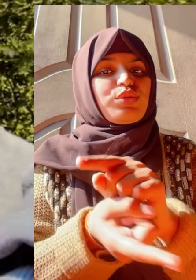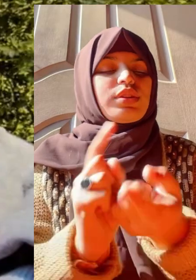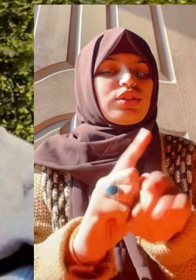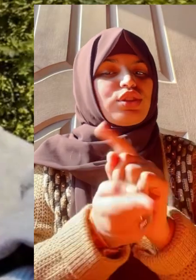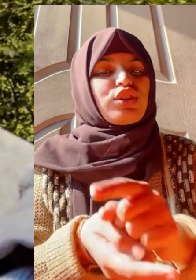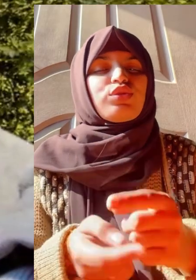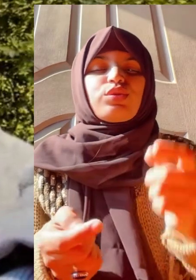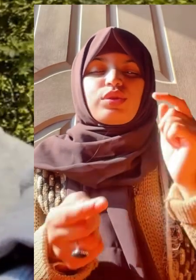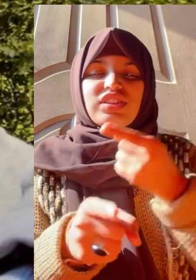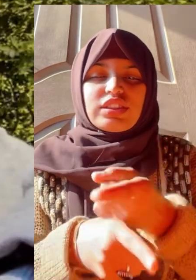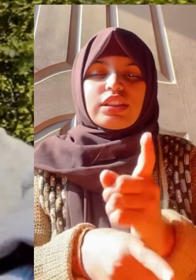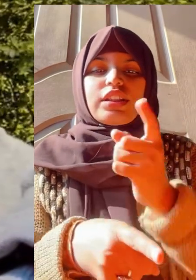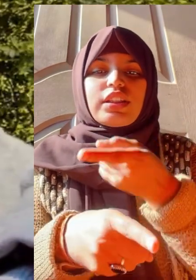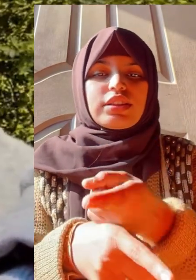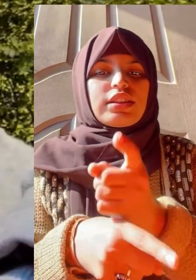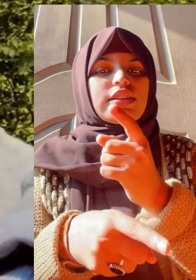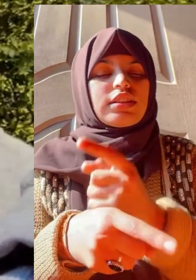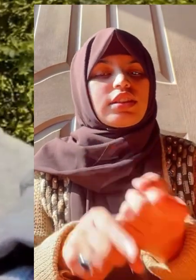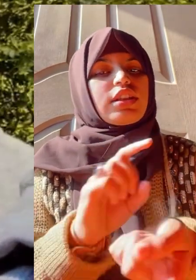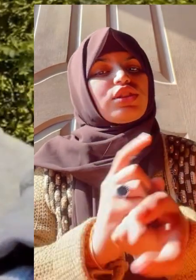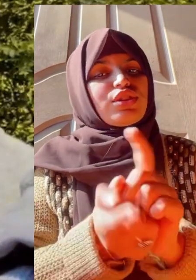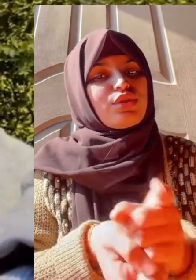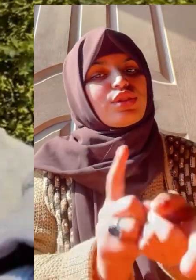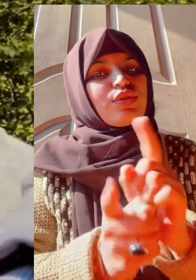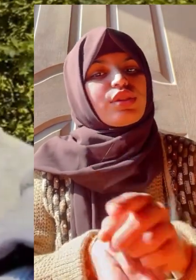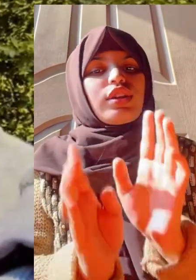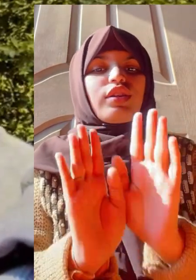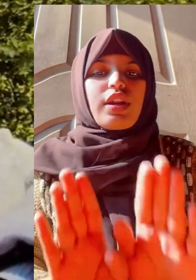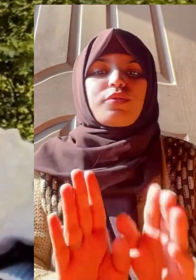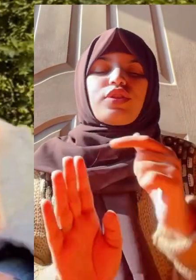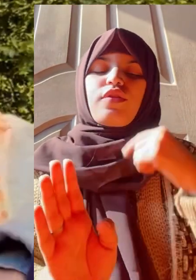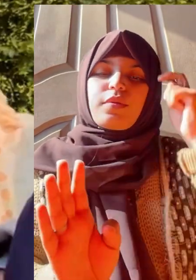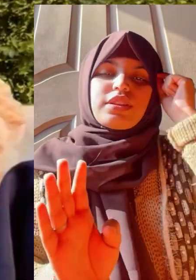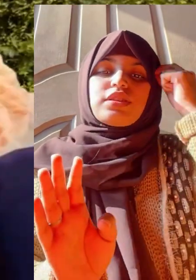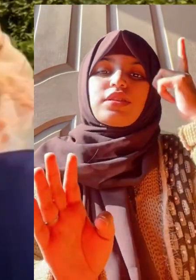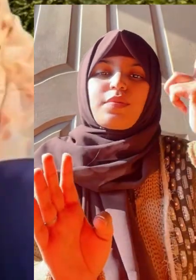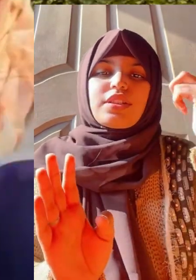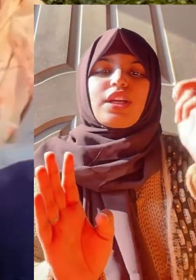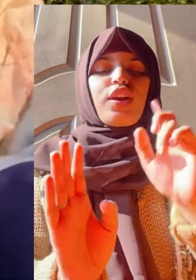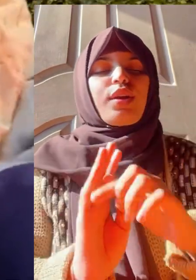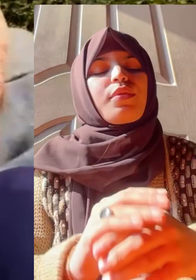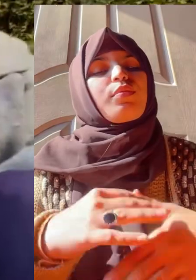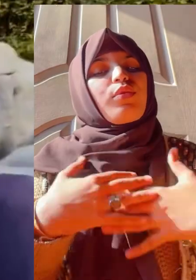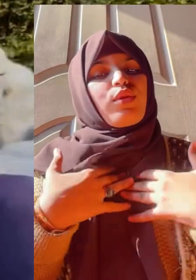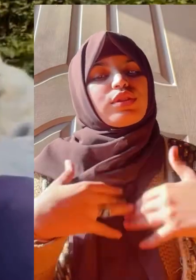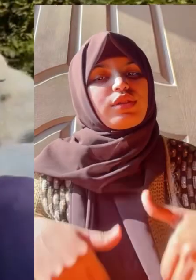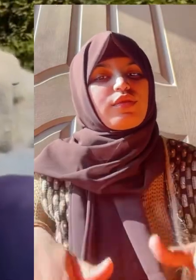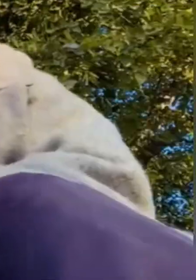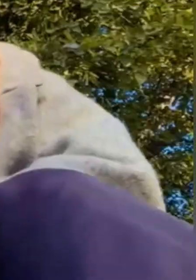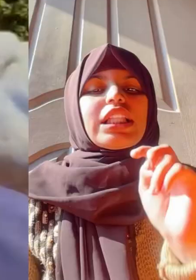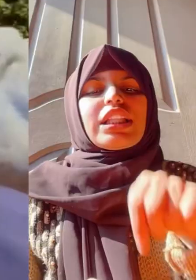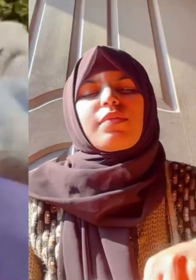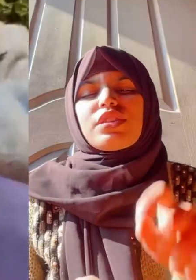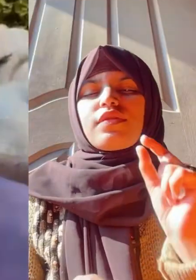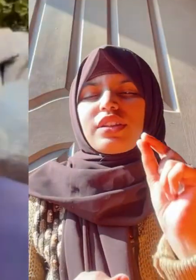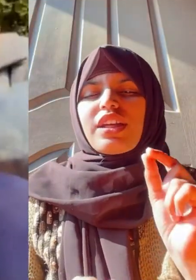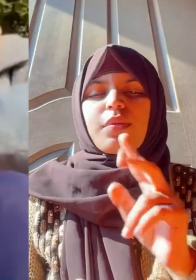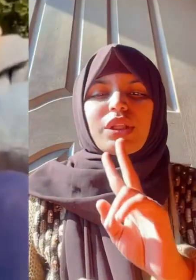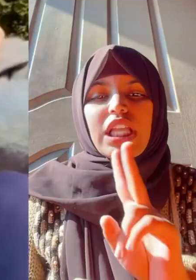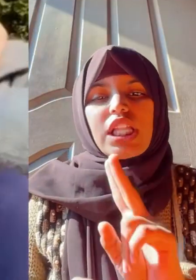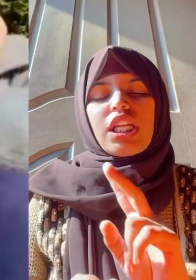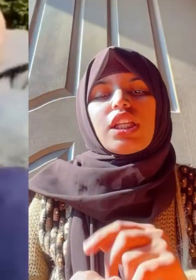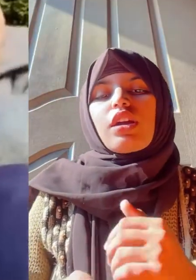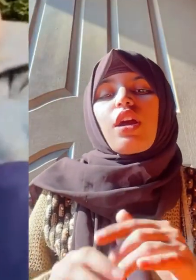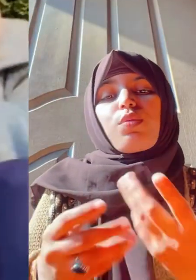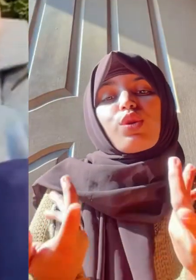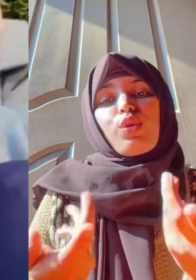बिग चेंज इन दीज 2 years जो हम लोगों ने यहाँ पे रह के अडॉप्ट किया है। बट इट वॉज ग्रेट। जब स्टोरी अब इंशाल्लाह